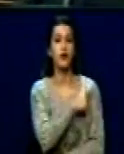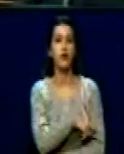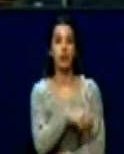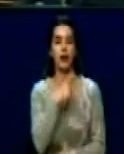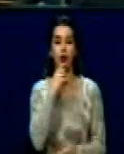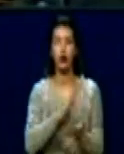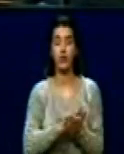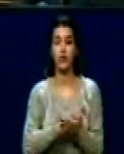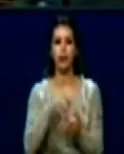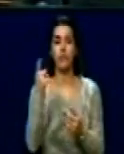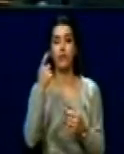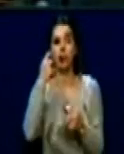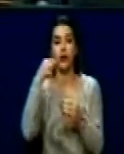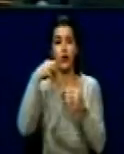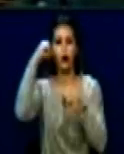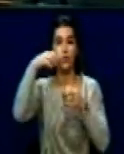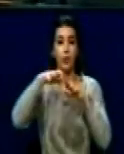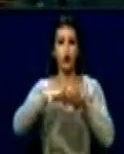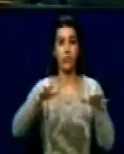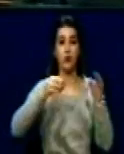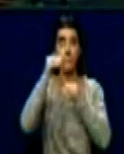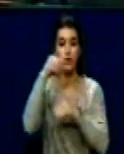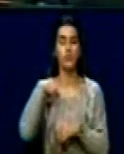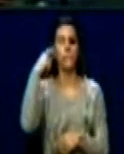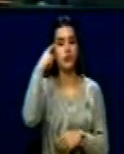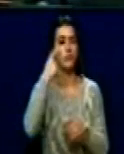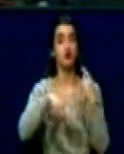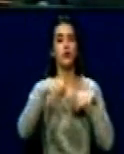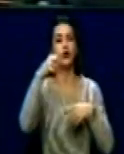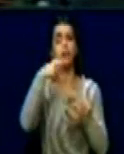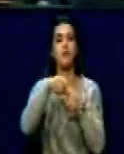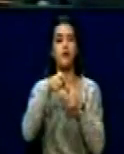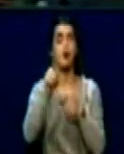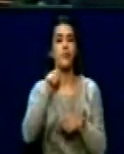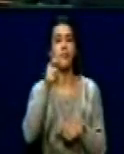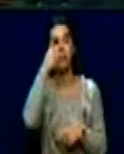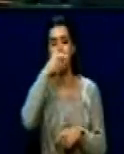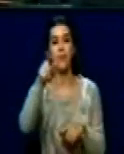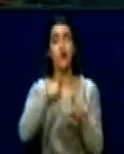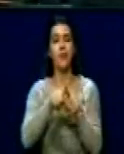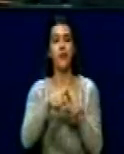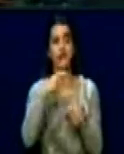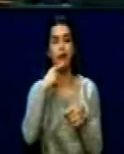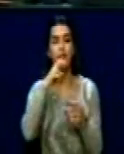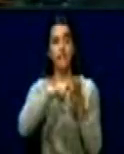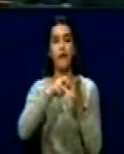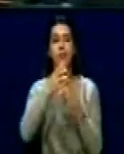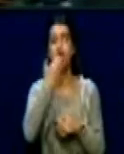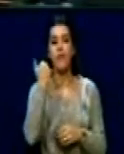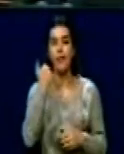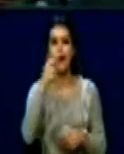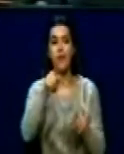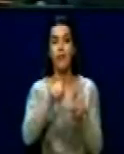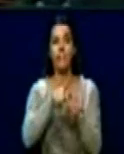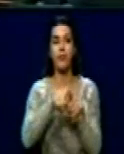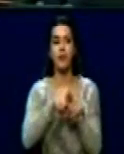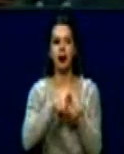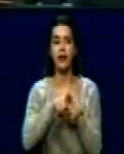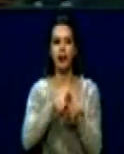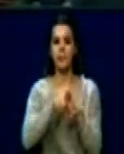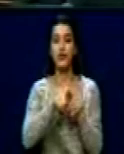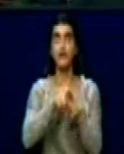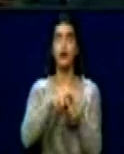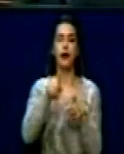konsumi energjisë, atë ne projektojmë që nuk do të arrisim fare gjenerimin e energjisë elektrike, sepse nuk do të rrisim tantiemat, nuk do të ketë ndikim në rritjet e tantiemat, por